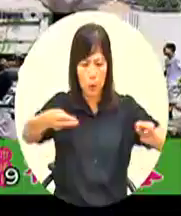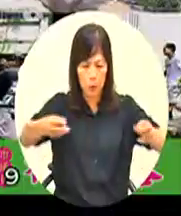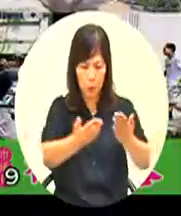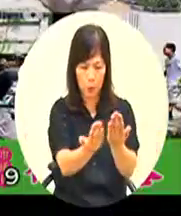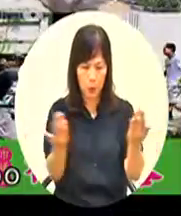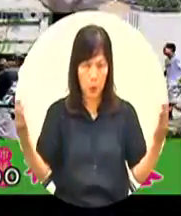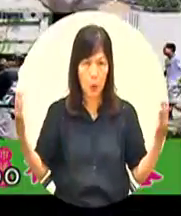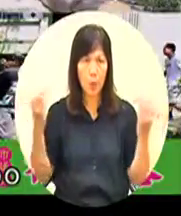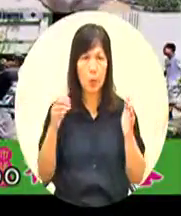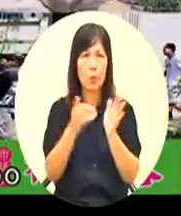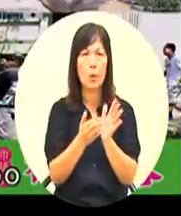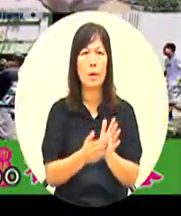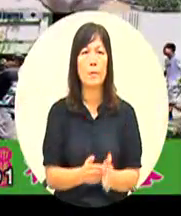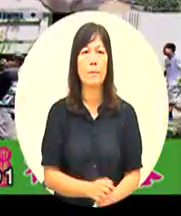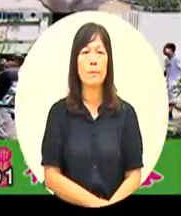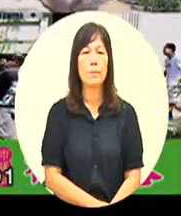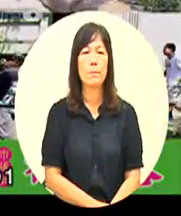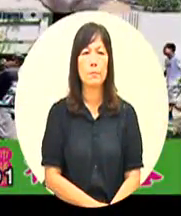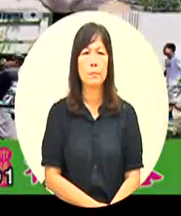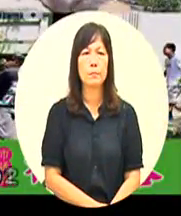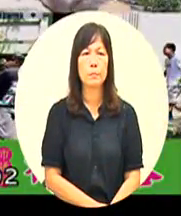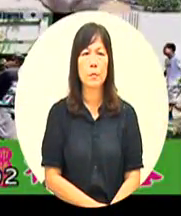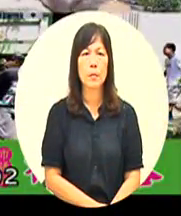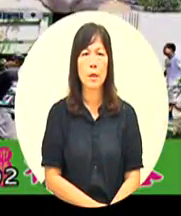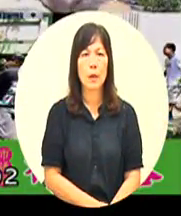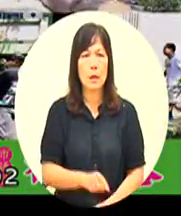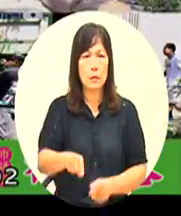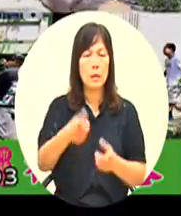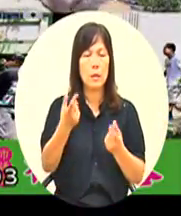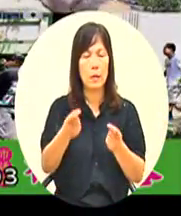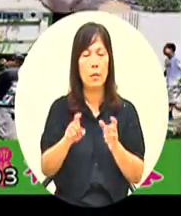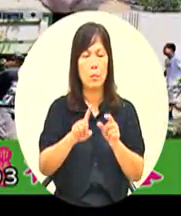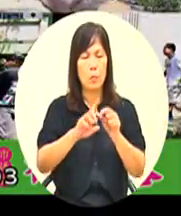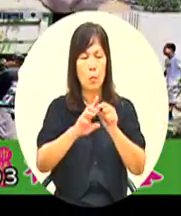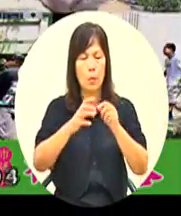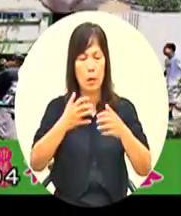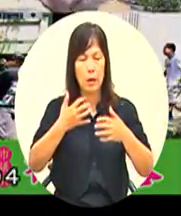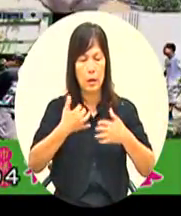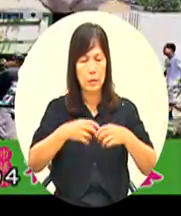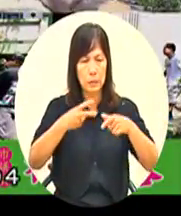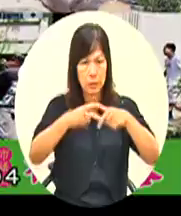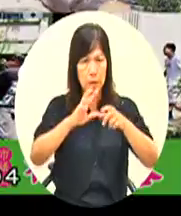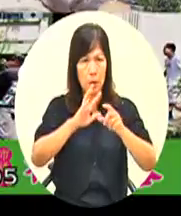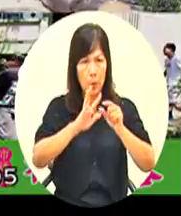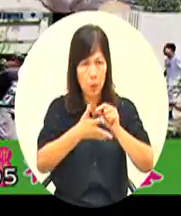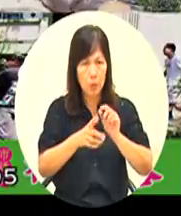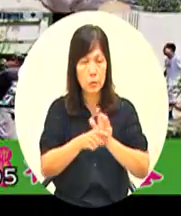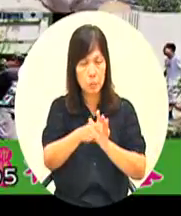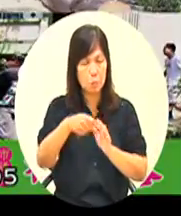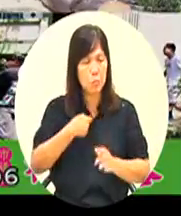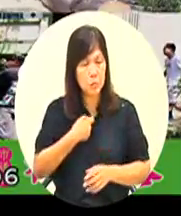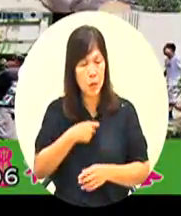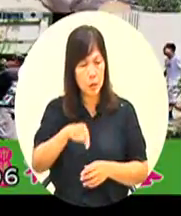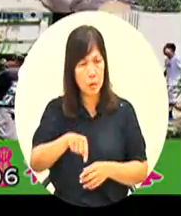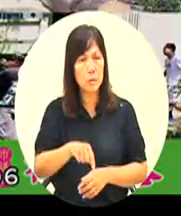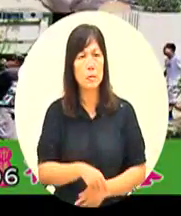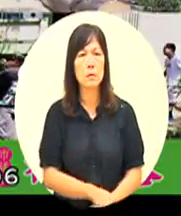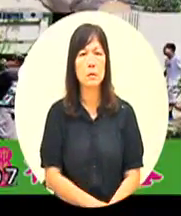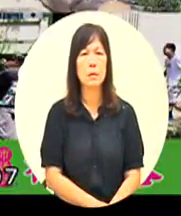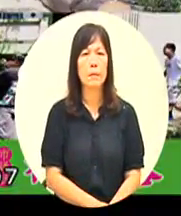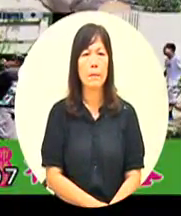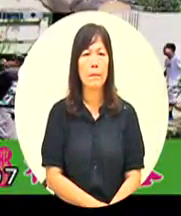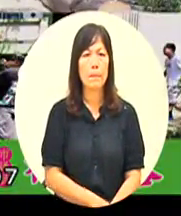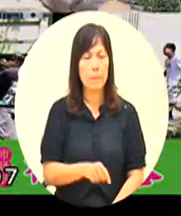了哈。啊，这个是新仁国中的部分哦。你敢知影？我即届吼，莫南